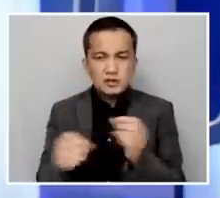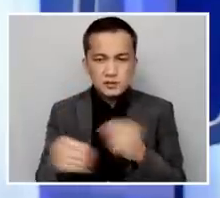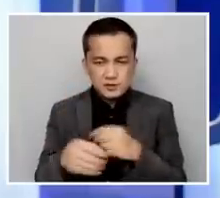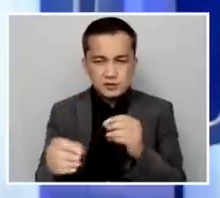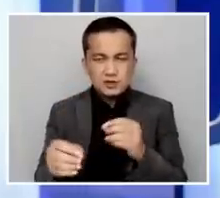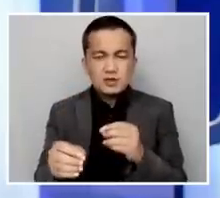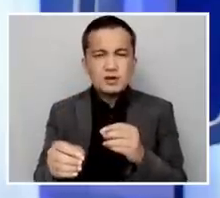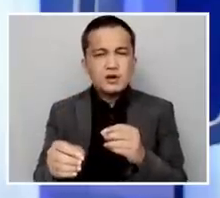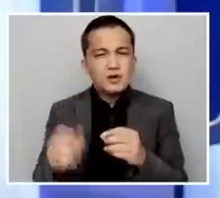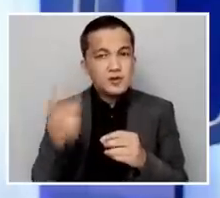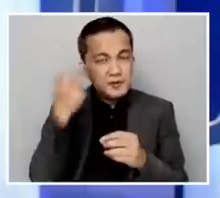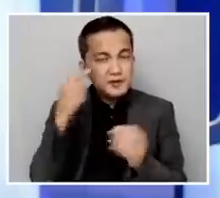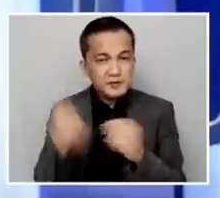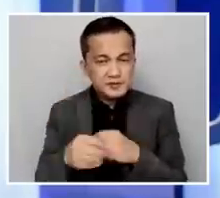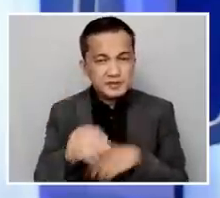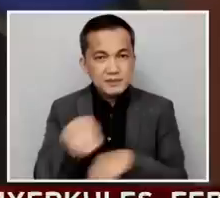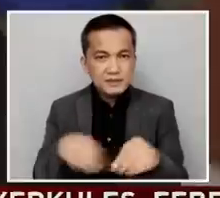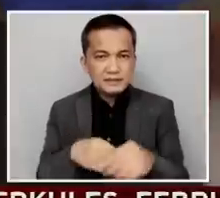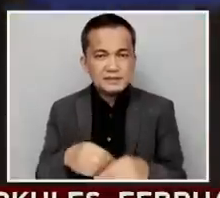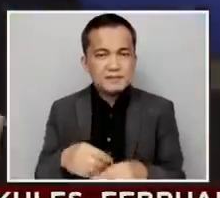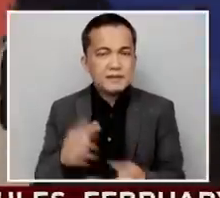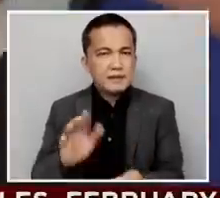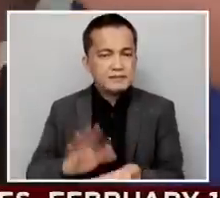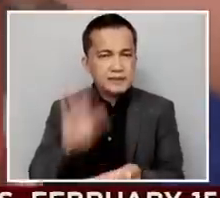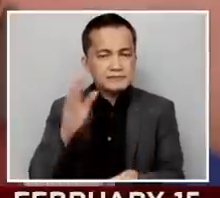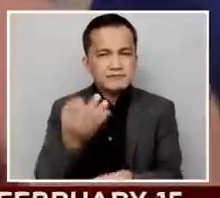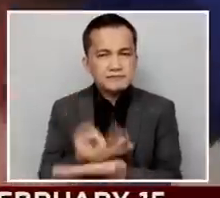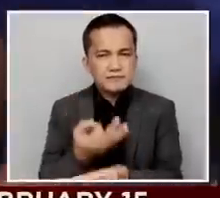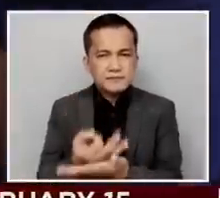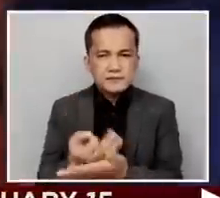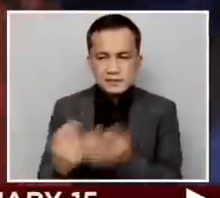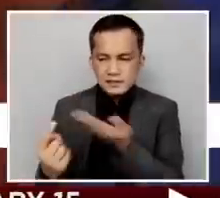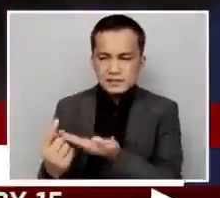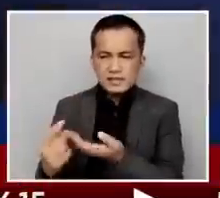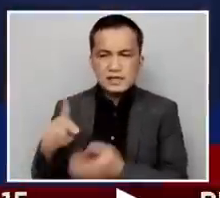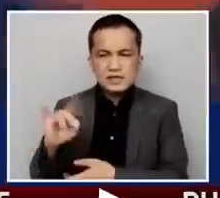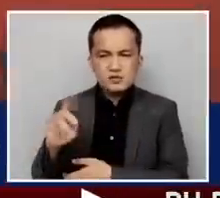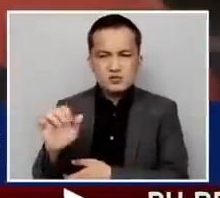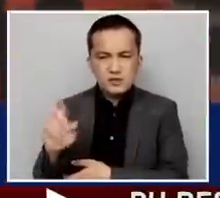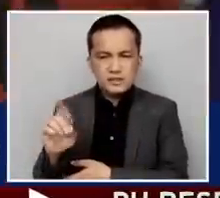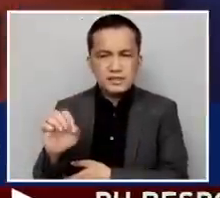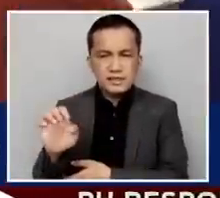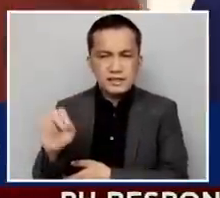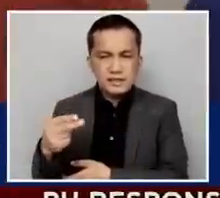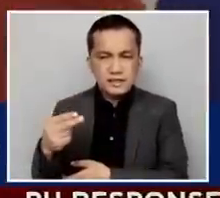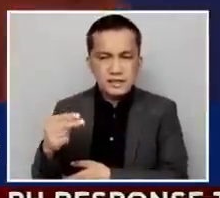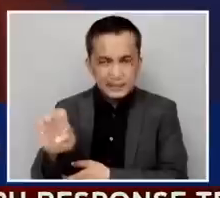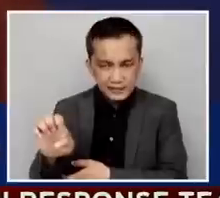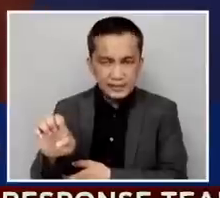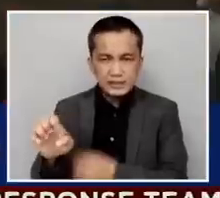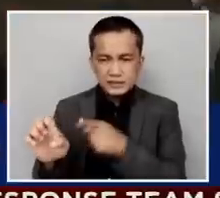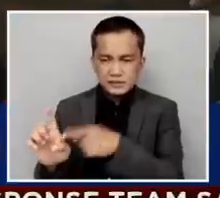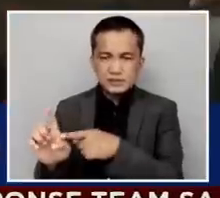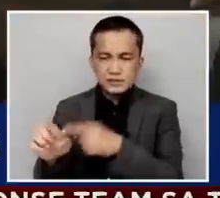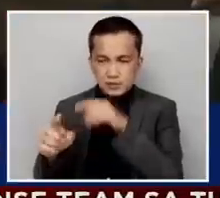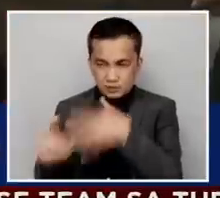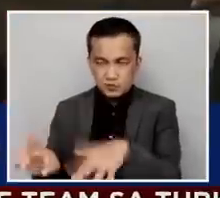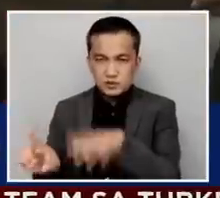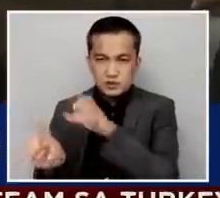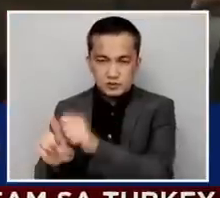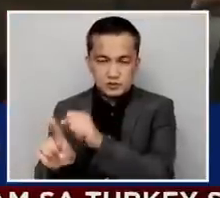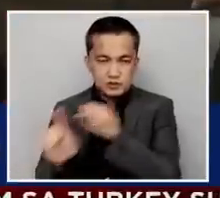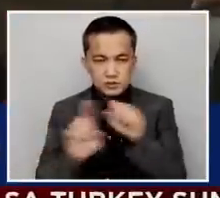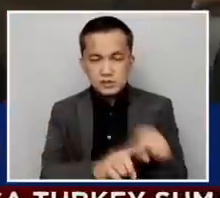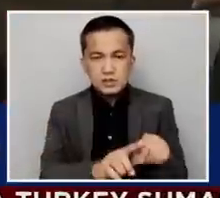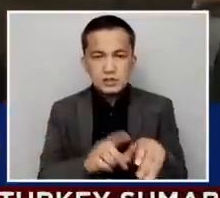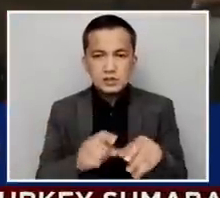ng malaking pera. Kinilala ang suspect na si Edward Yokno Ehe. Pagkatapos mahuli, sumugod sa tanggapan ng CIDG ang ilan